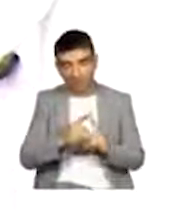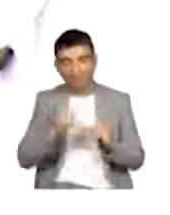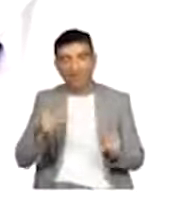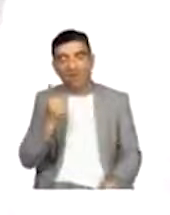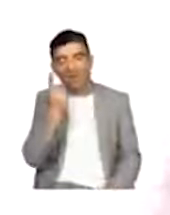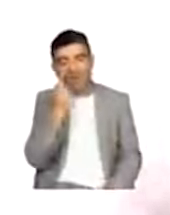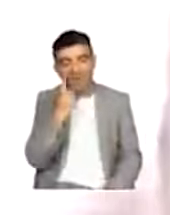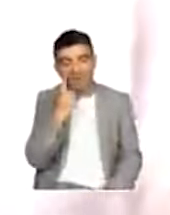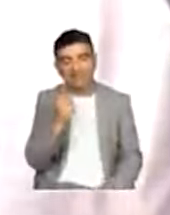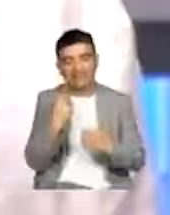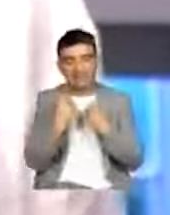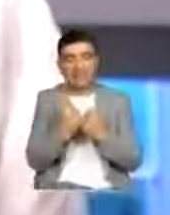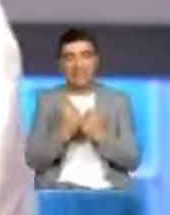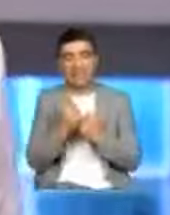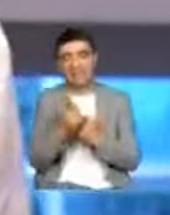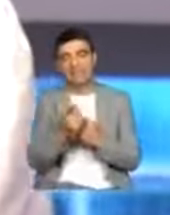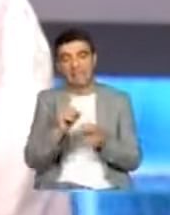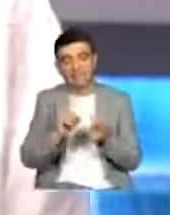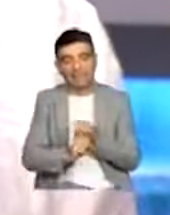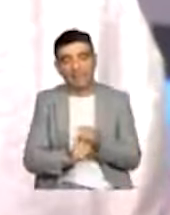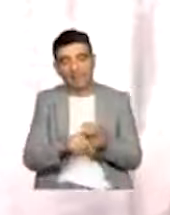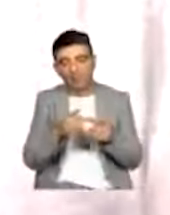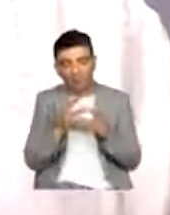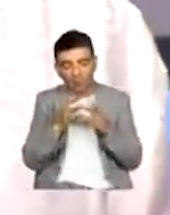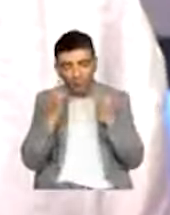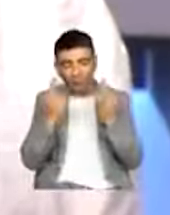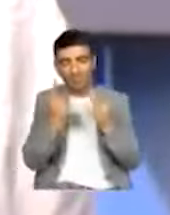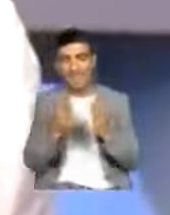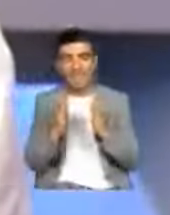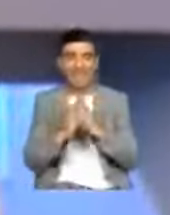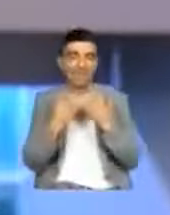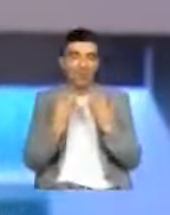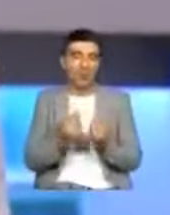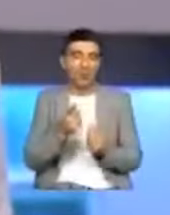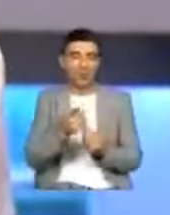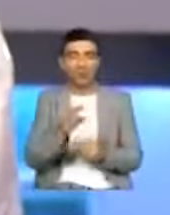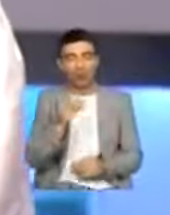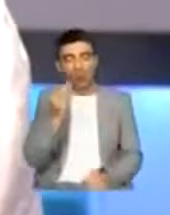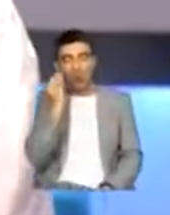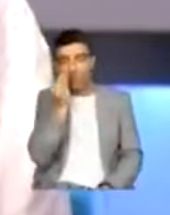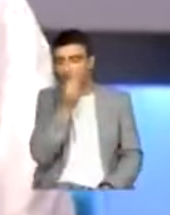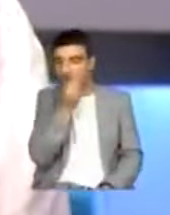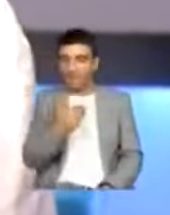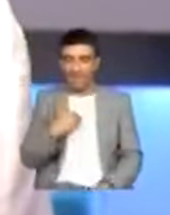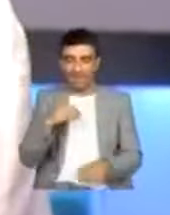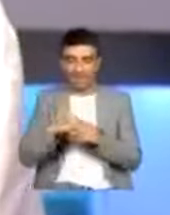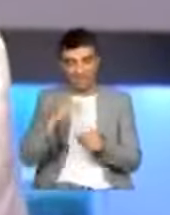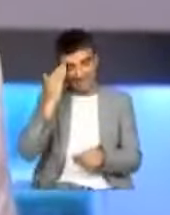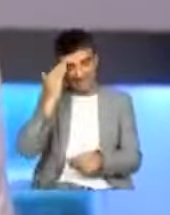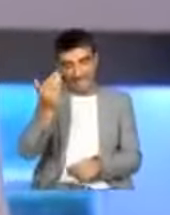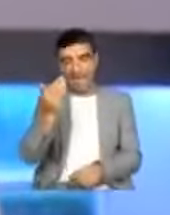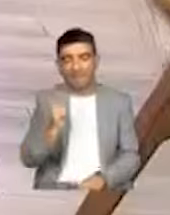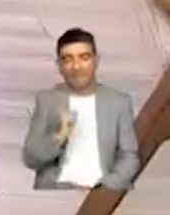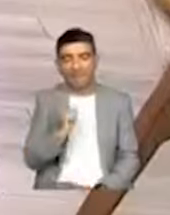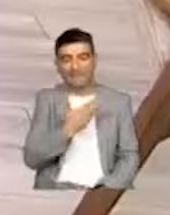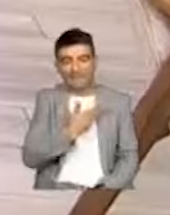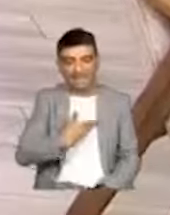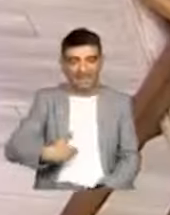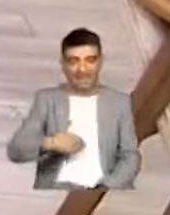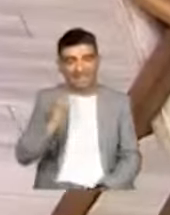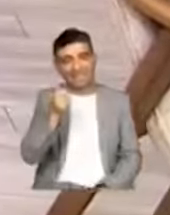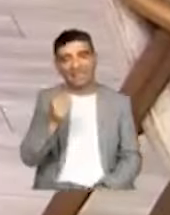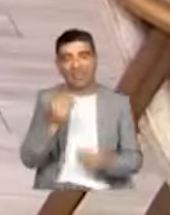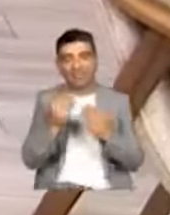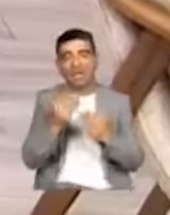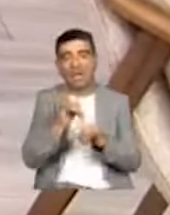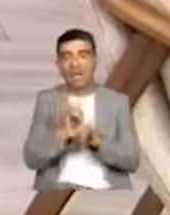hayırlı, sağlıklı ve musmutlu bir yuvanız olsun. Teşekkür ederim. Çocukları öpün bizim için olur mu? Teşekkür ederim. Selamlar, sevgiler. Efendim yarın